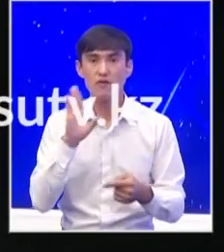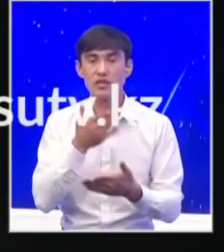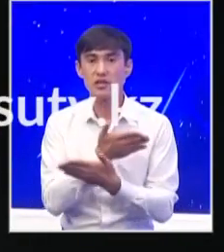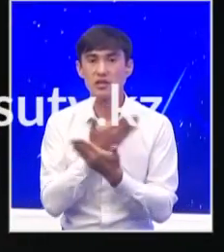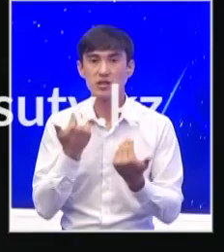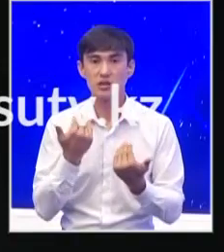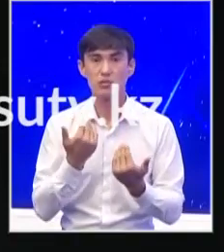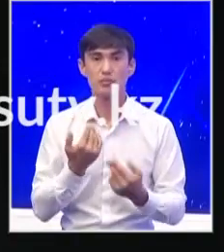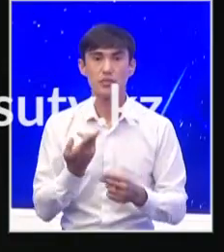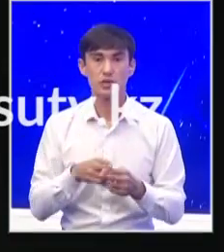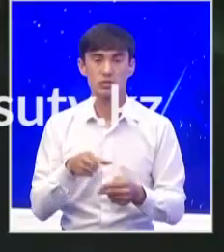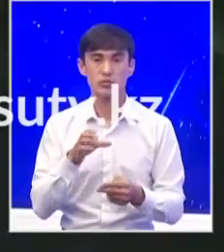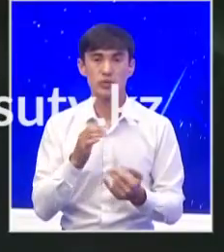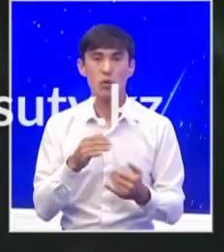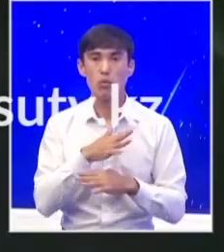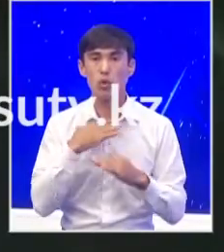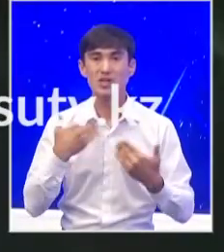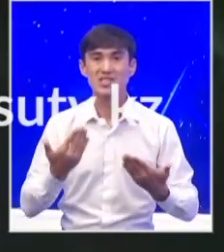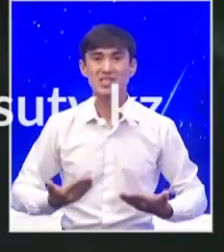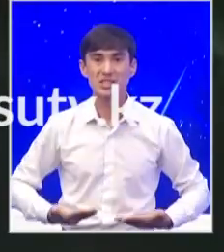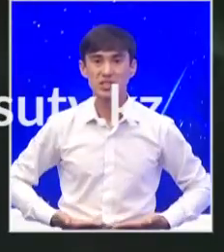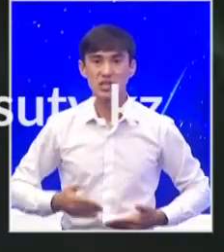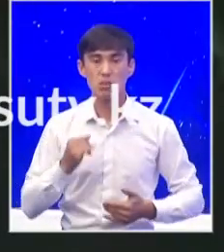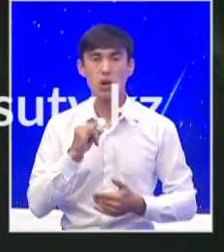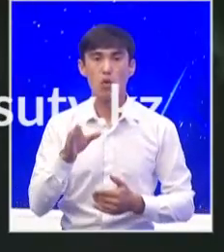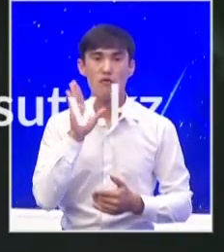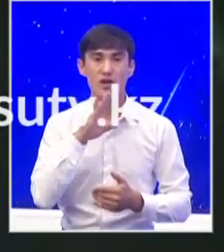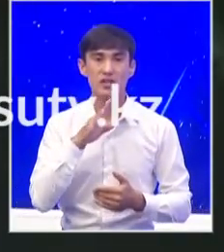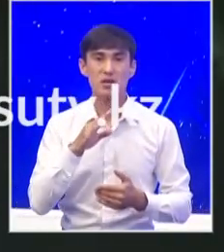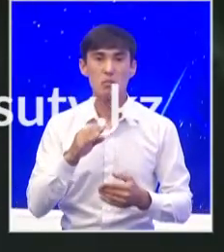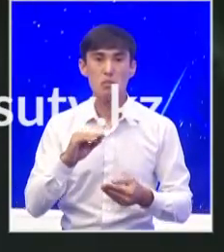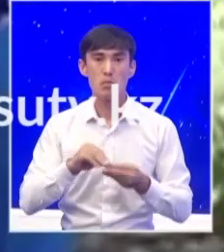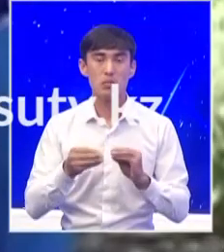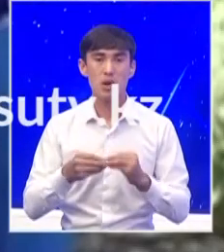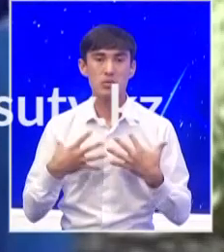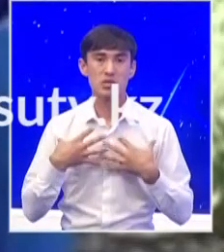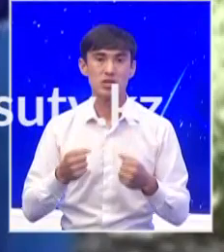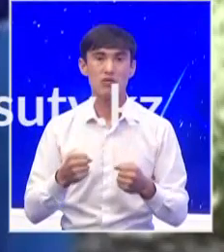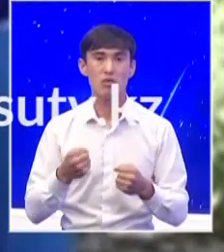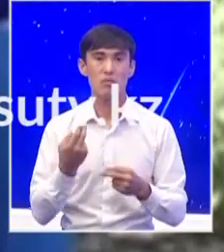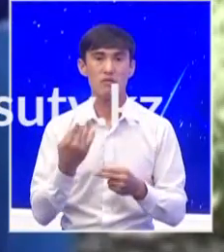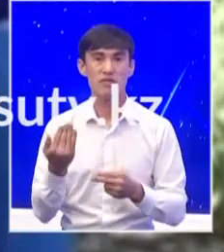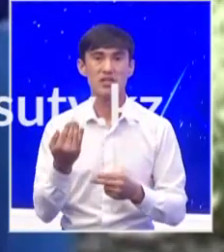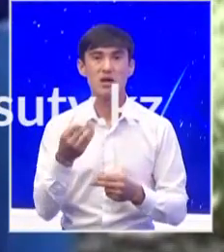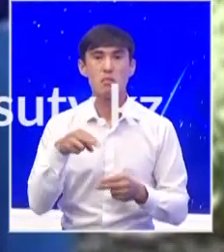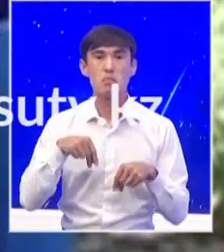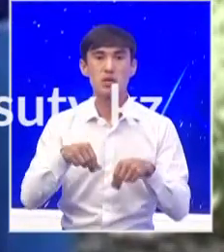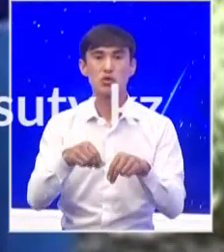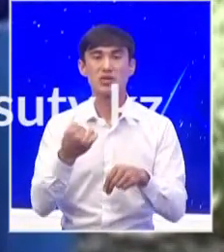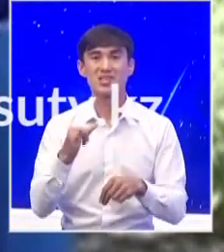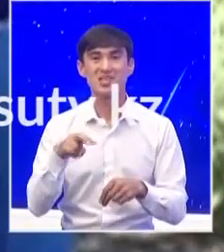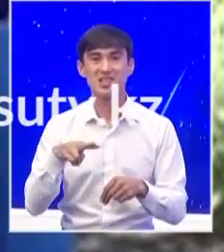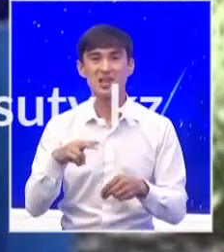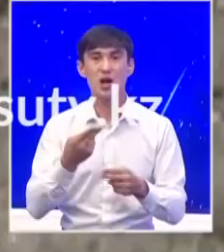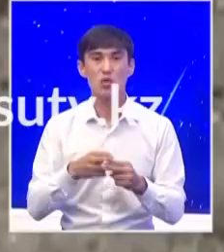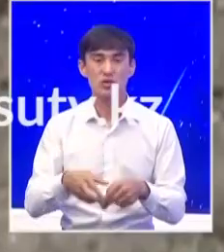пункте нет. У многих сельчан из-за плохой воды возникают проблемы со здоровьем, ведь песок и ил, которые они